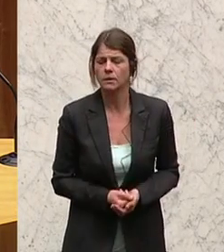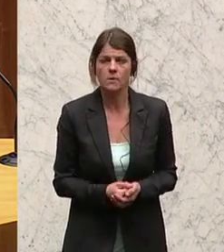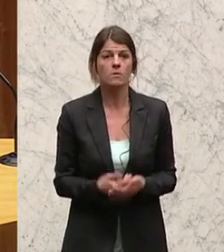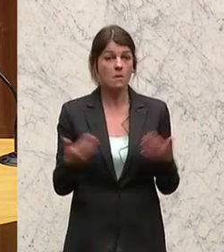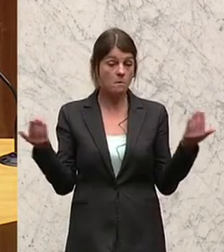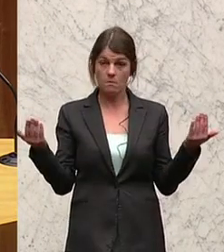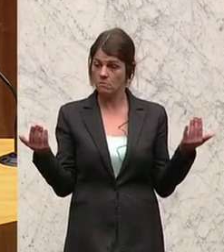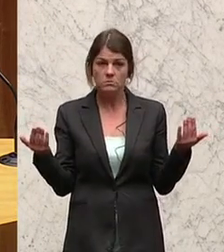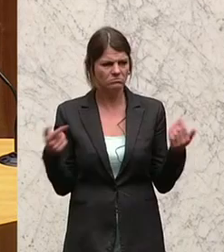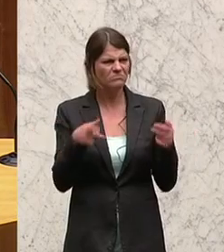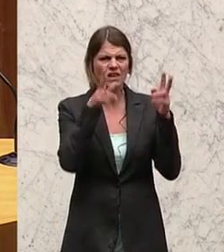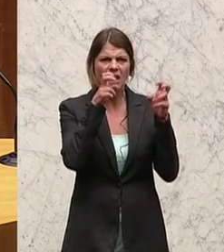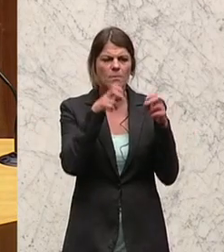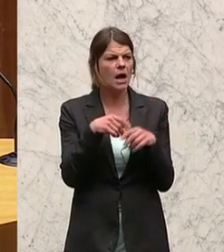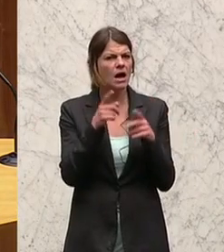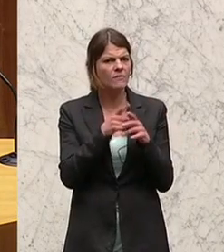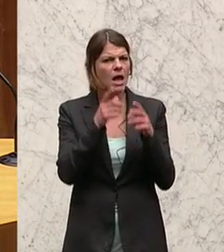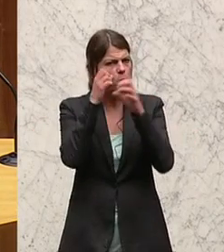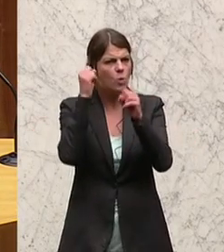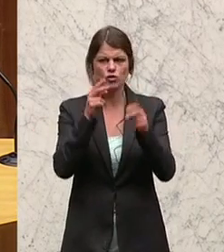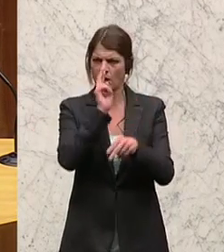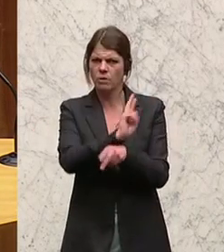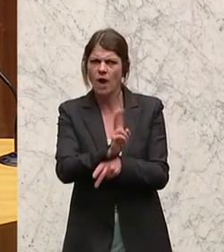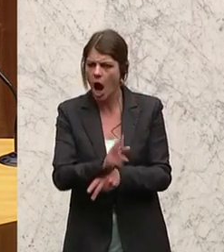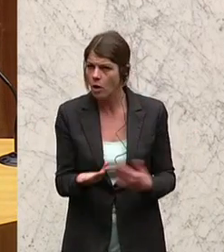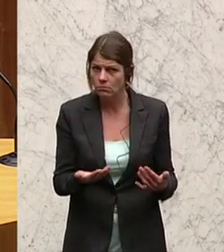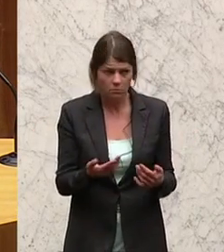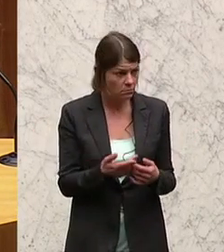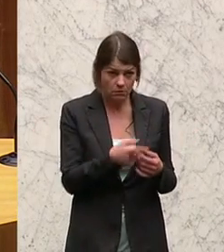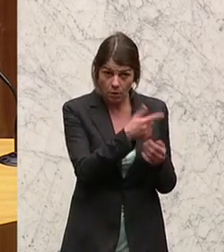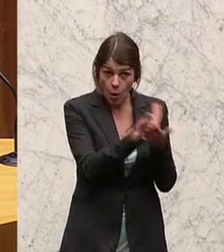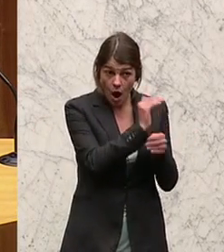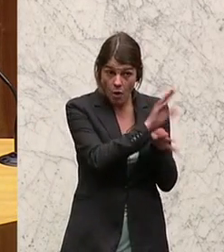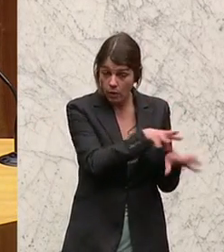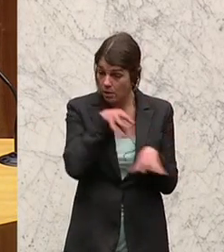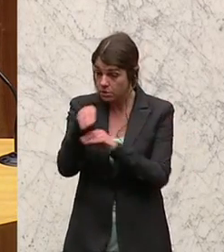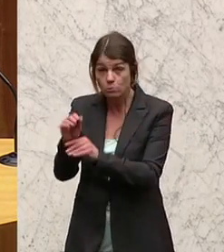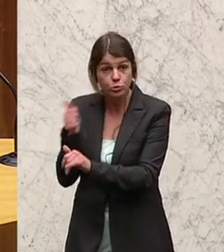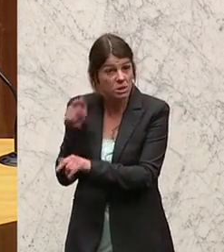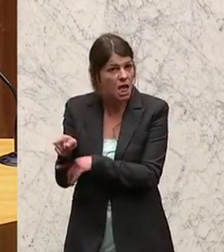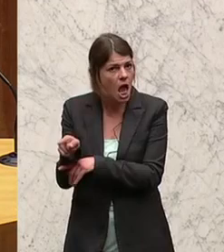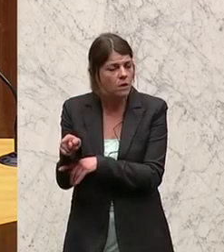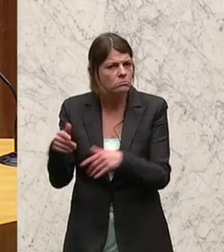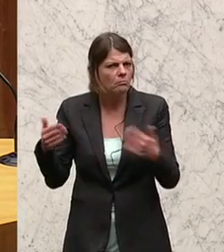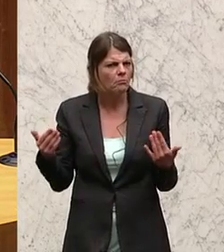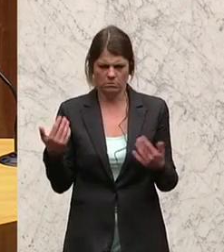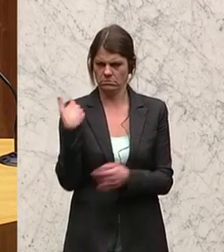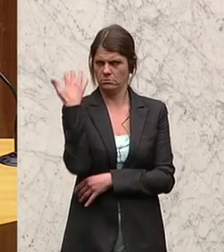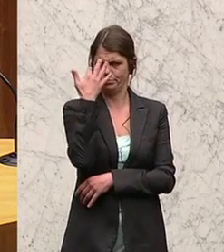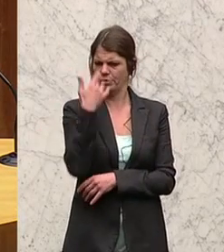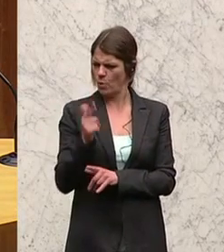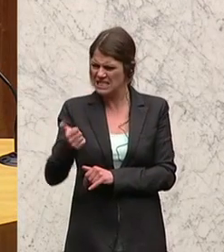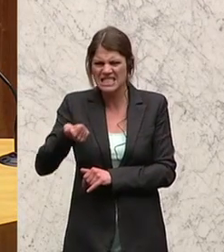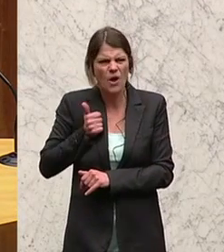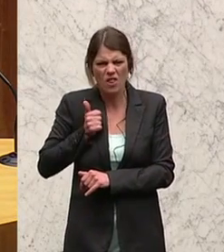ist, da sind wir beim Thema Botschaftsbewachung, offenbar jetzt eine Aufgabe des Bundesheeres. Ich frage mich, warum